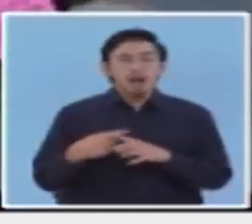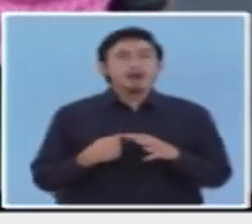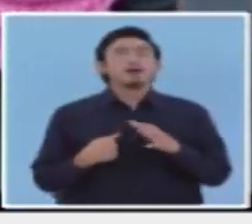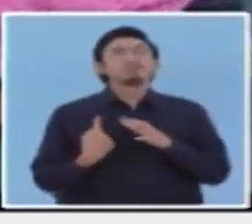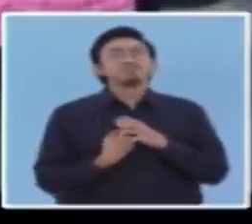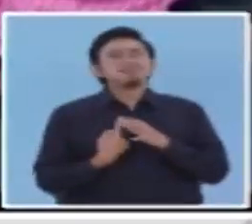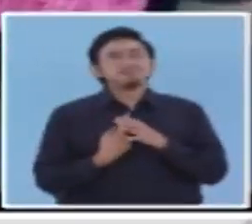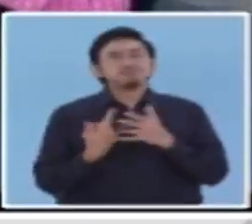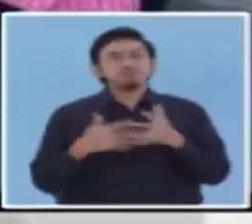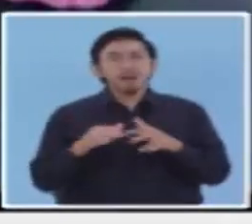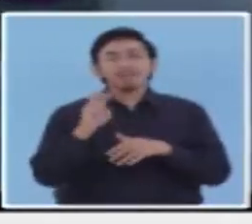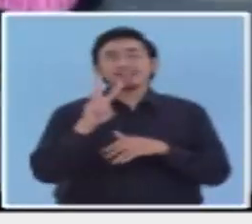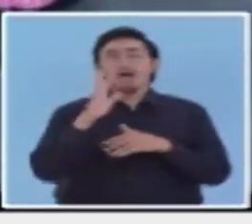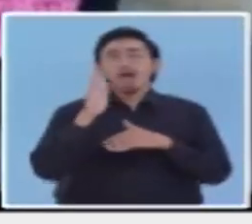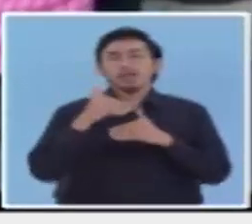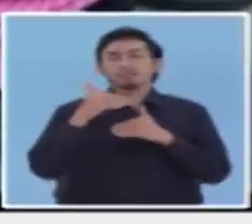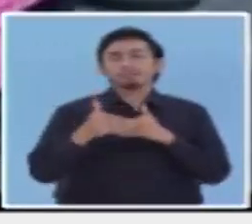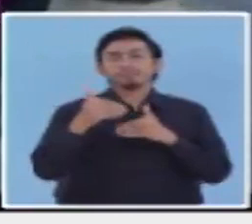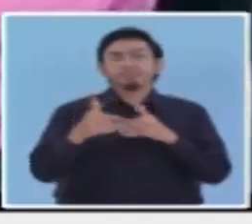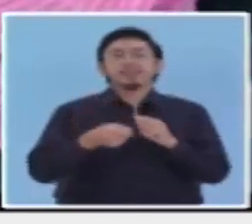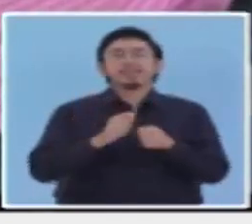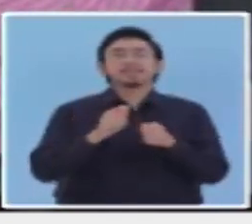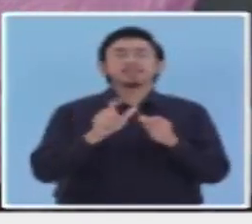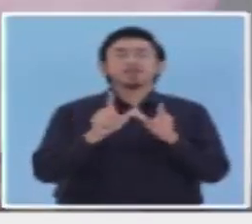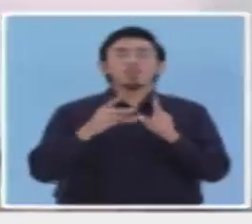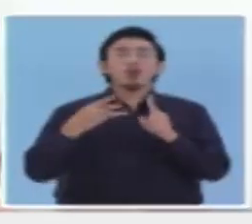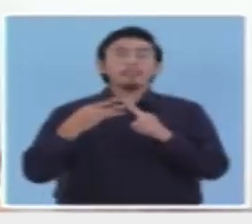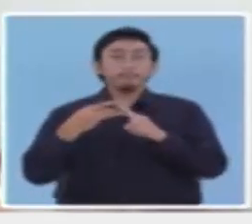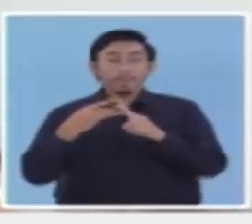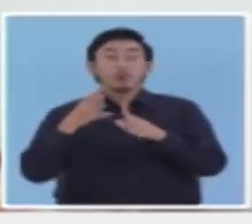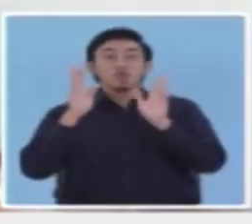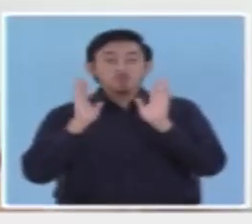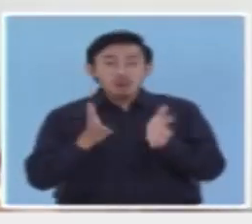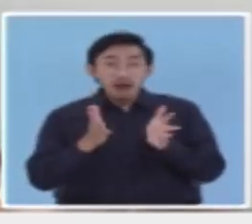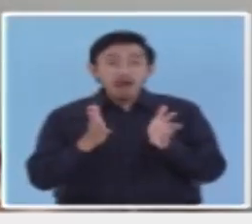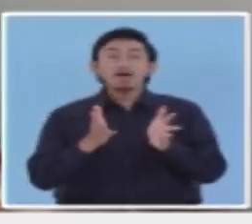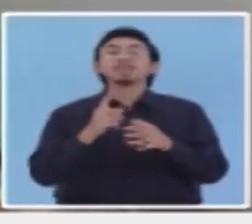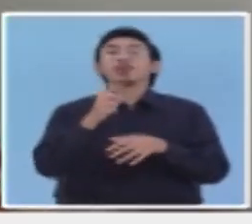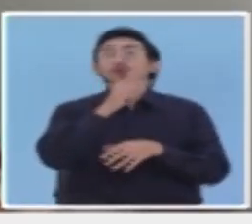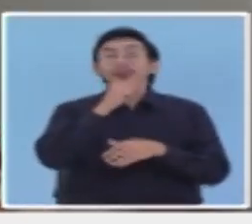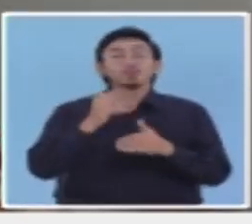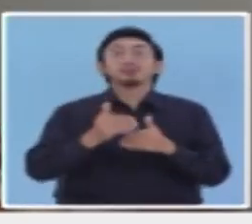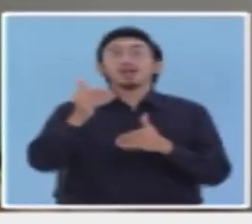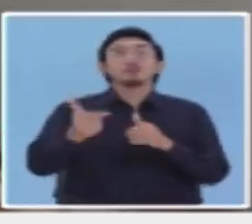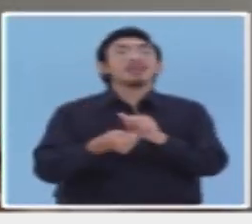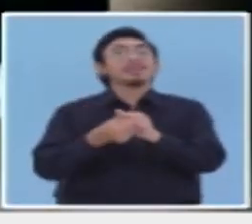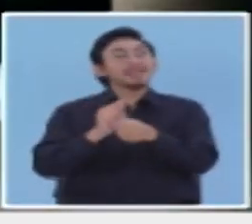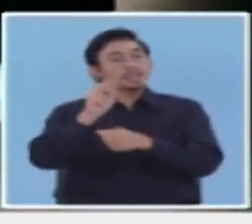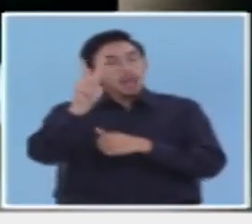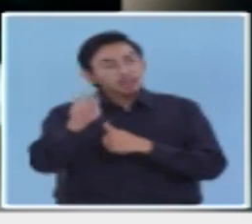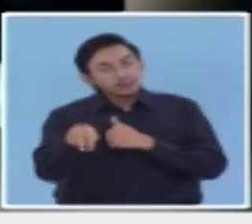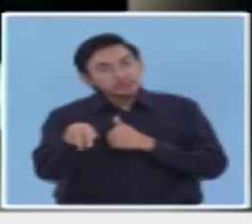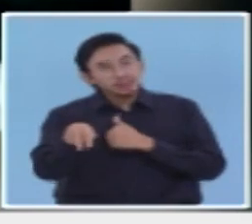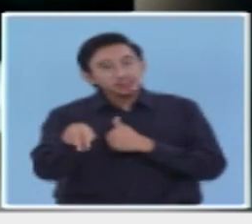3 hari masuk isolasi saya tes swab, 1 minggunya saya tes swab lagi. Tes swab dan 2 hari setelah swab itu saya